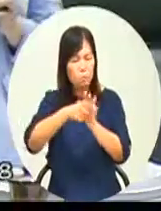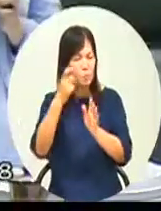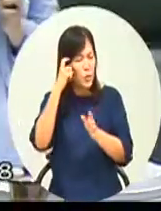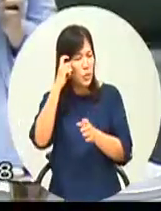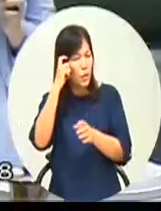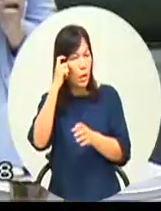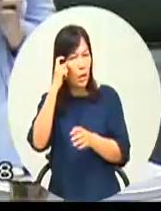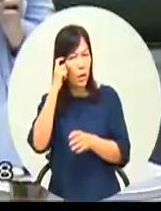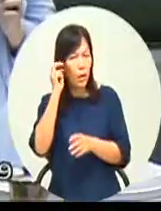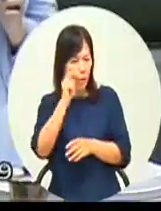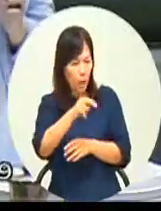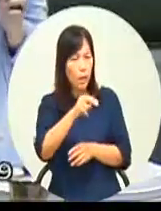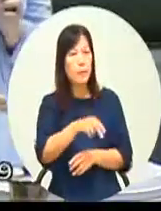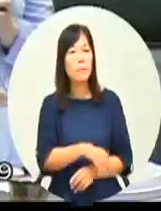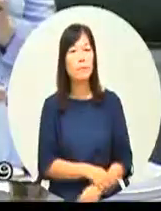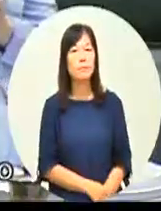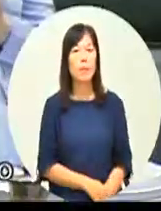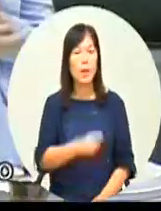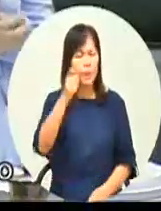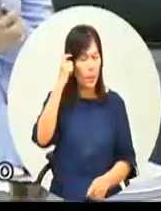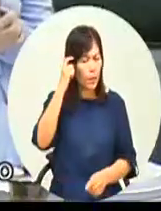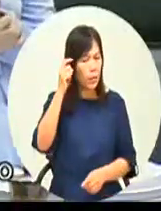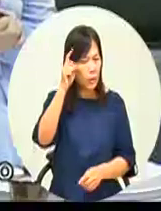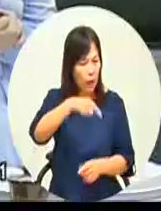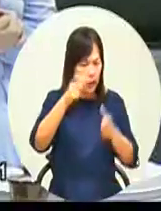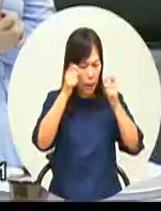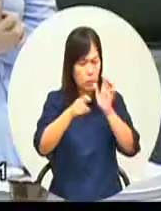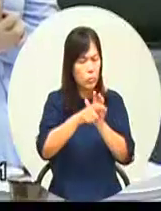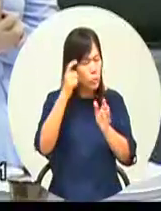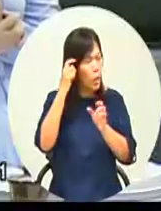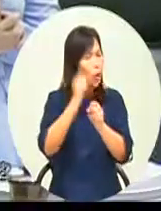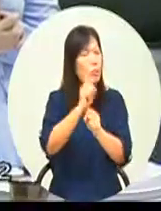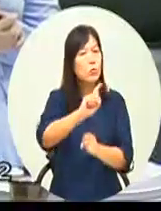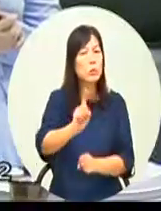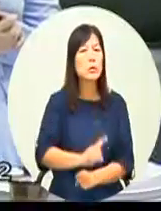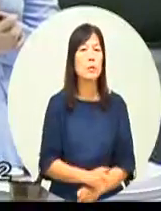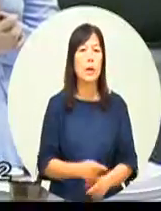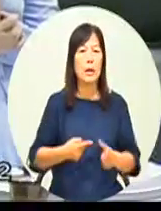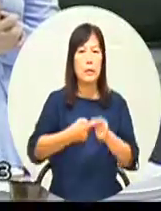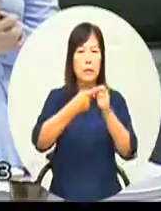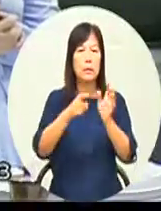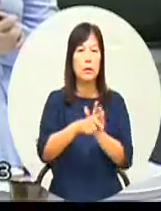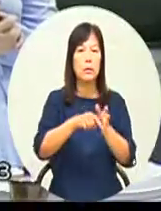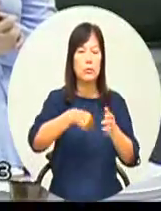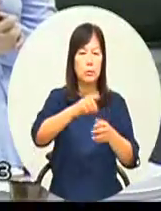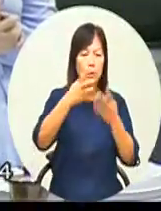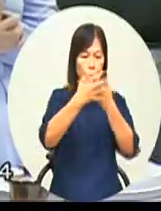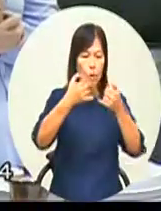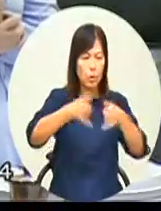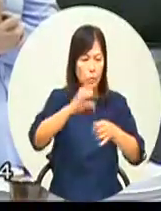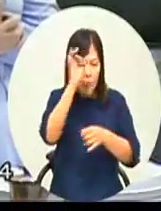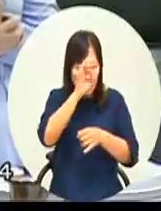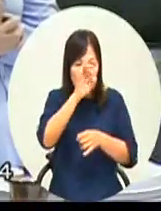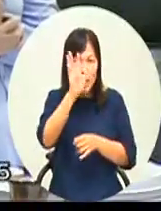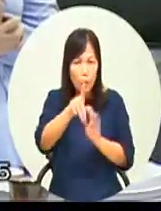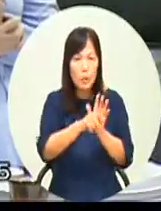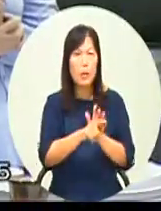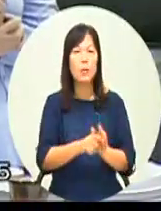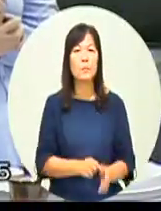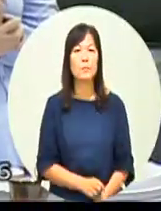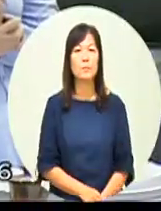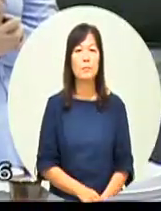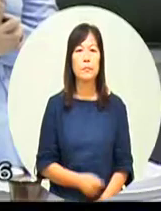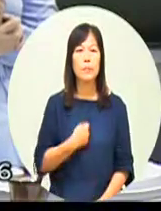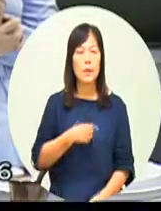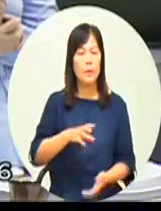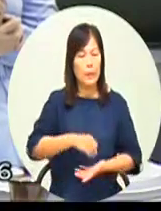从外来的人来看，他们要来高雄他们会想要做什么。第一个他一定是去网站搜寻，来看一下我们做几